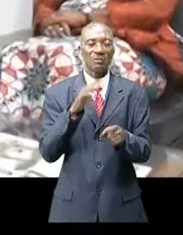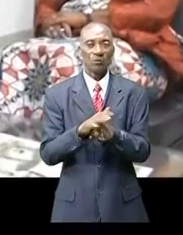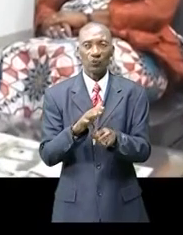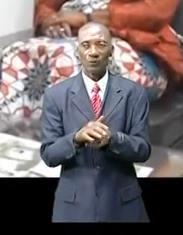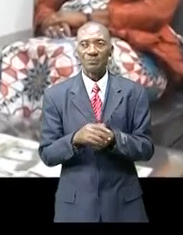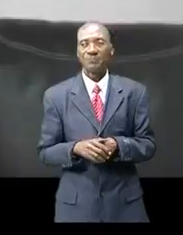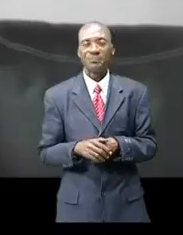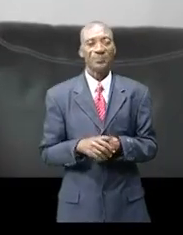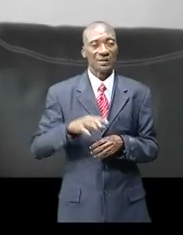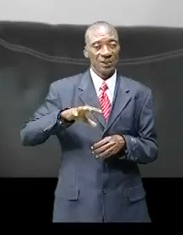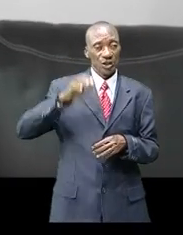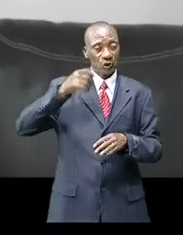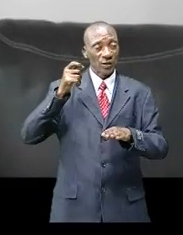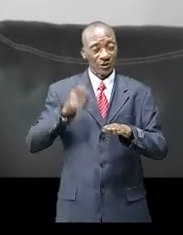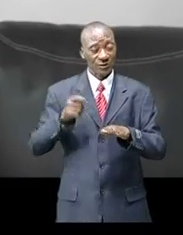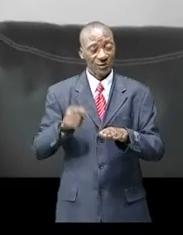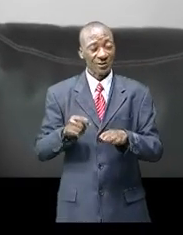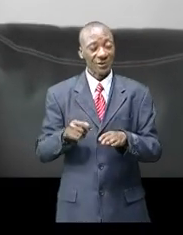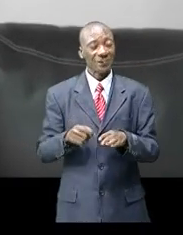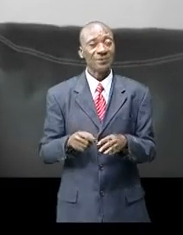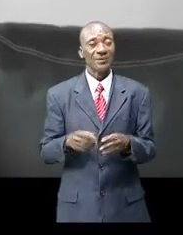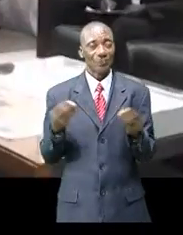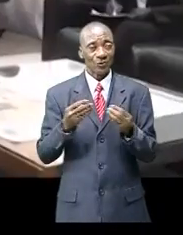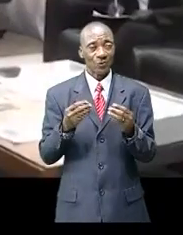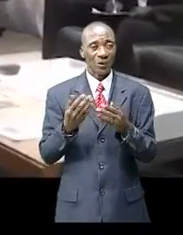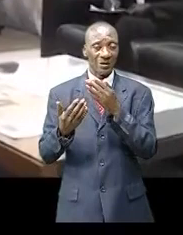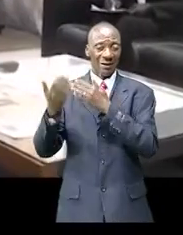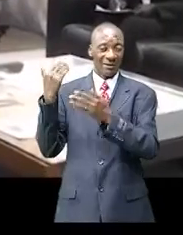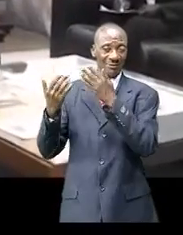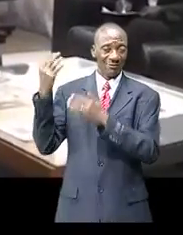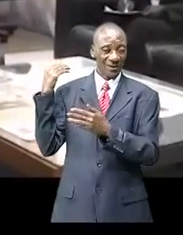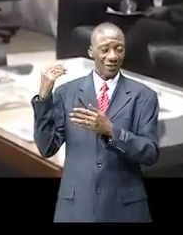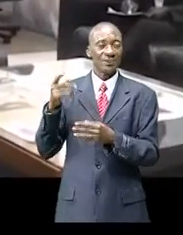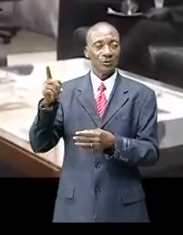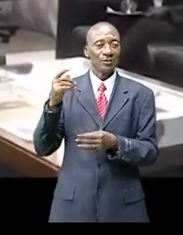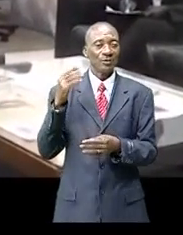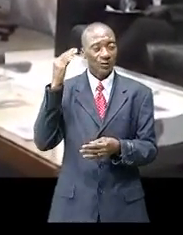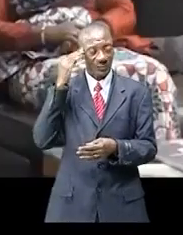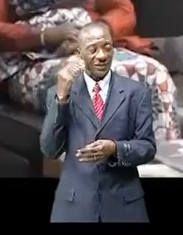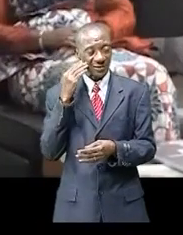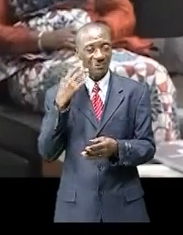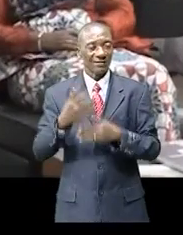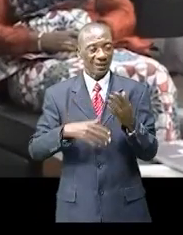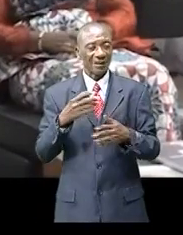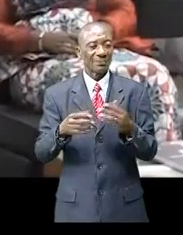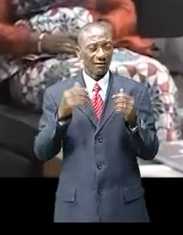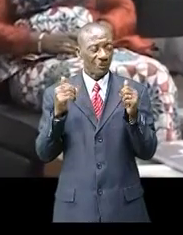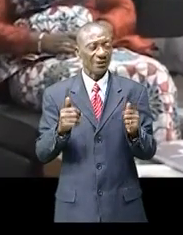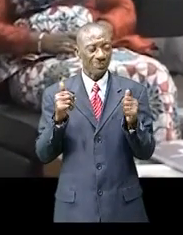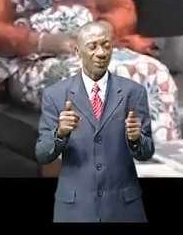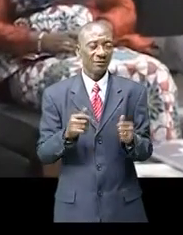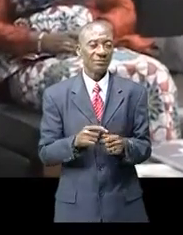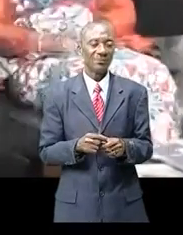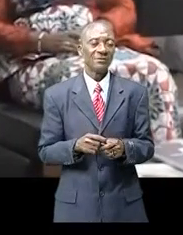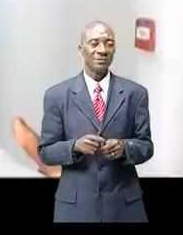judicieux qui s'explique par son passé récent dans les postes de prise de décision, notamment en tant qu'ancienne ministre